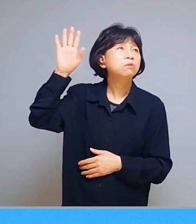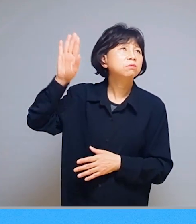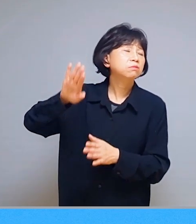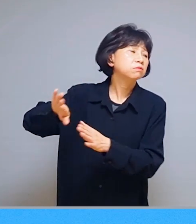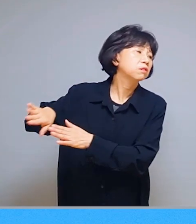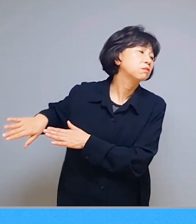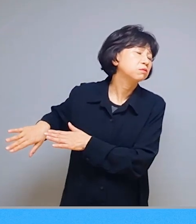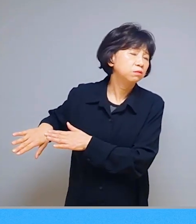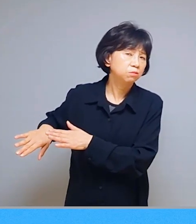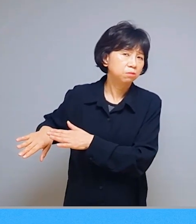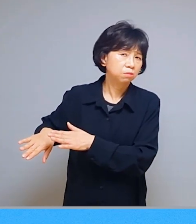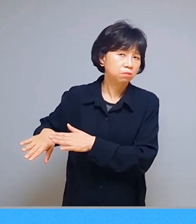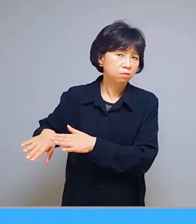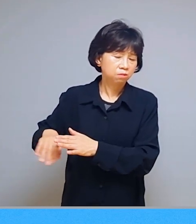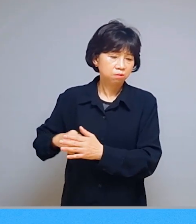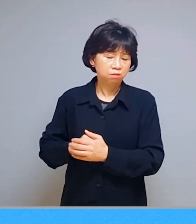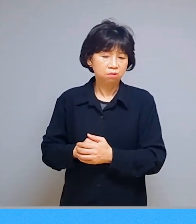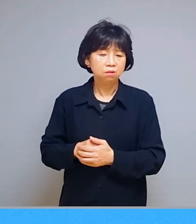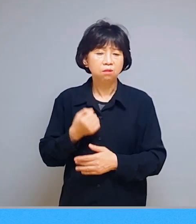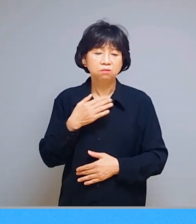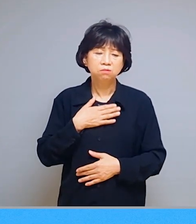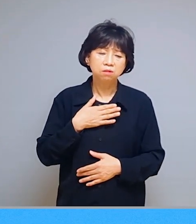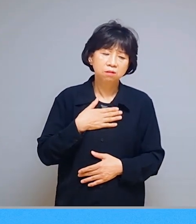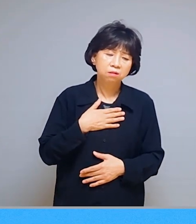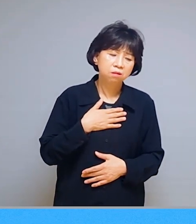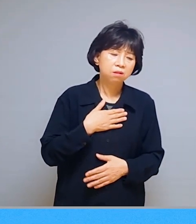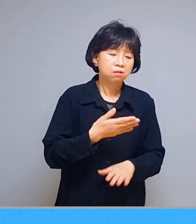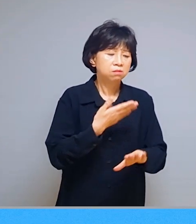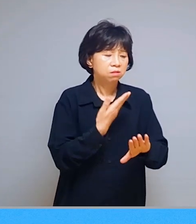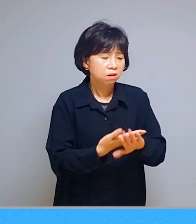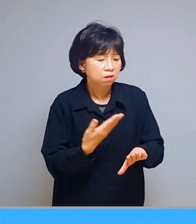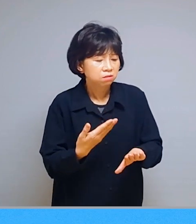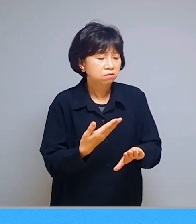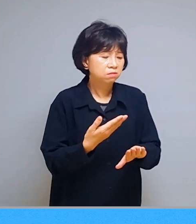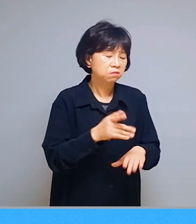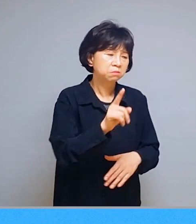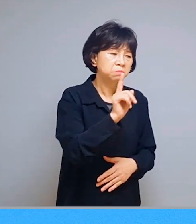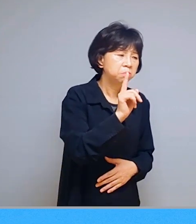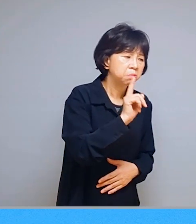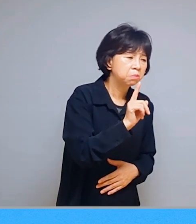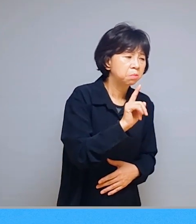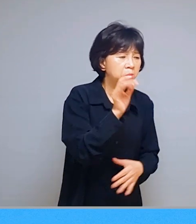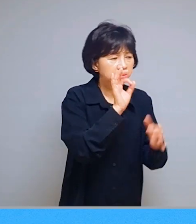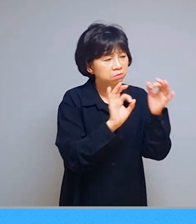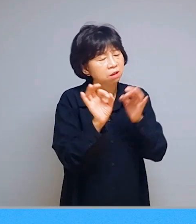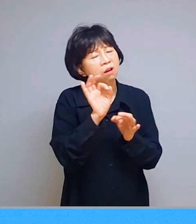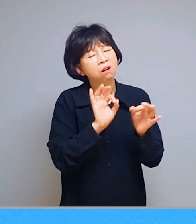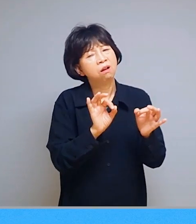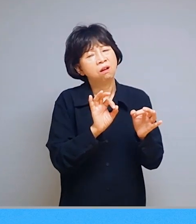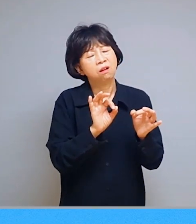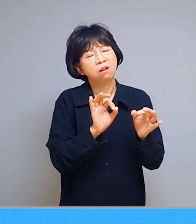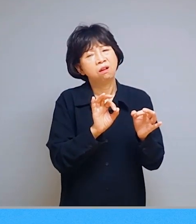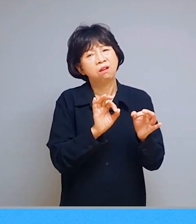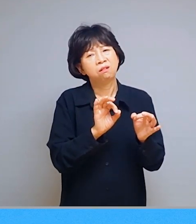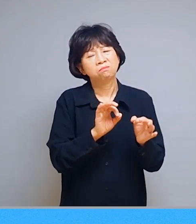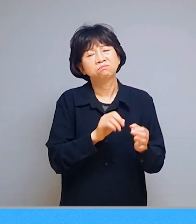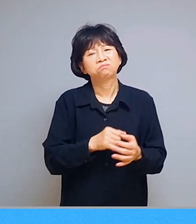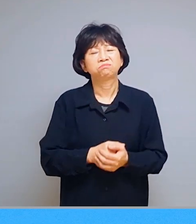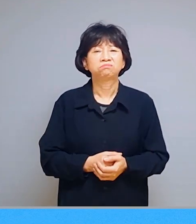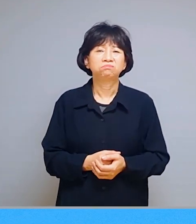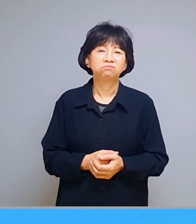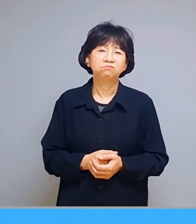우리에게 해주셨는데 이 말씀을 두고 다른 응답을 구하려고 할 때가